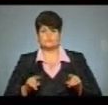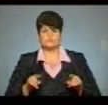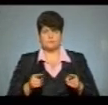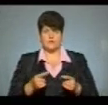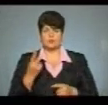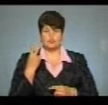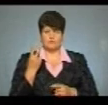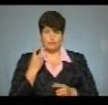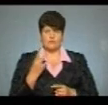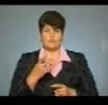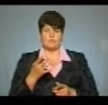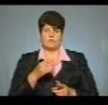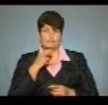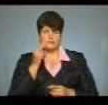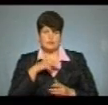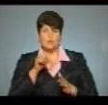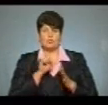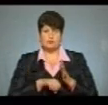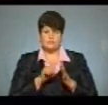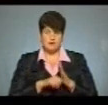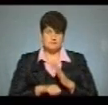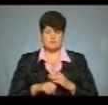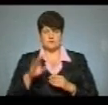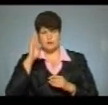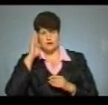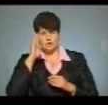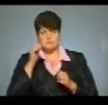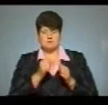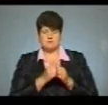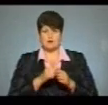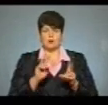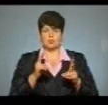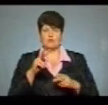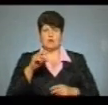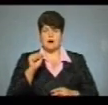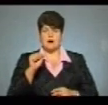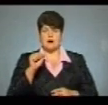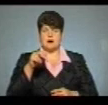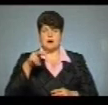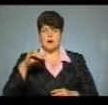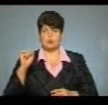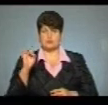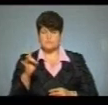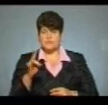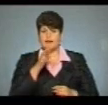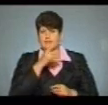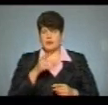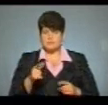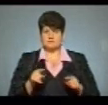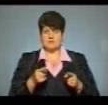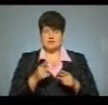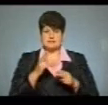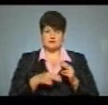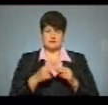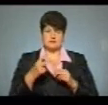обвинувачених у вбивстві Віталія Гнатишина біля нічного клубу «Алюр» в Тернополі. Термін попереднього закінчується 27 липня. Сергій Терендех і